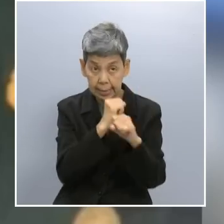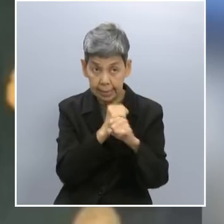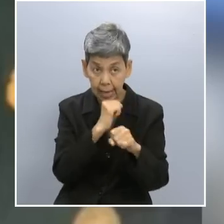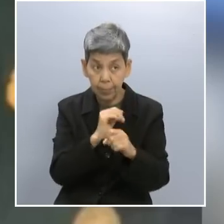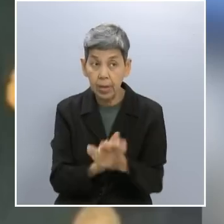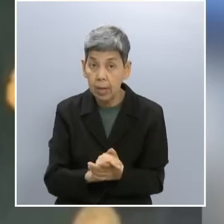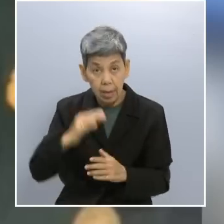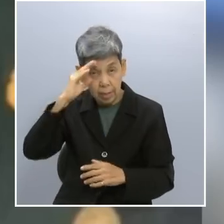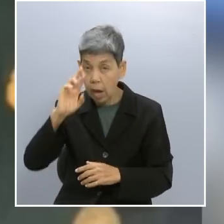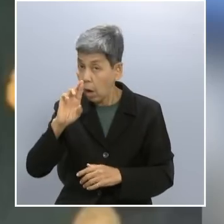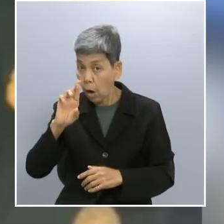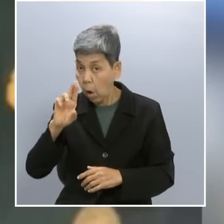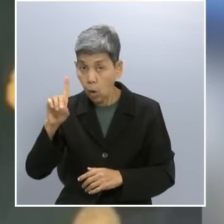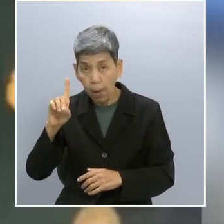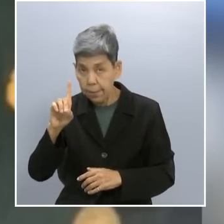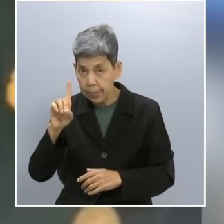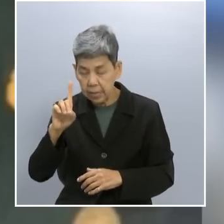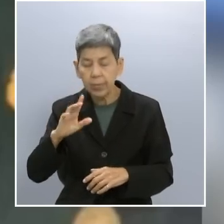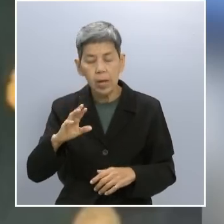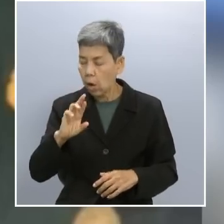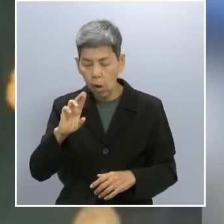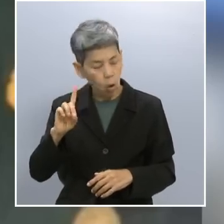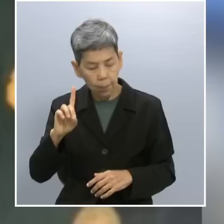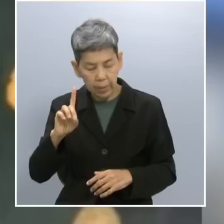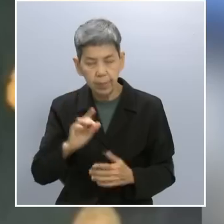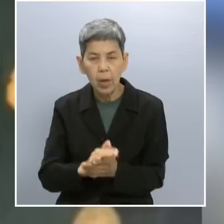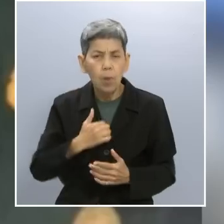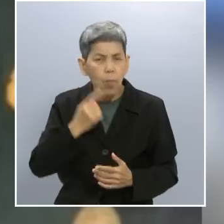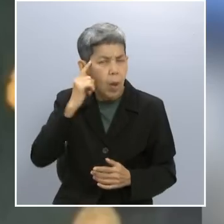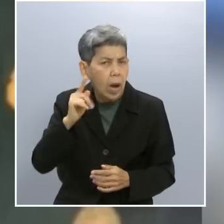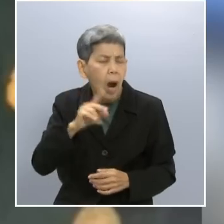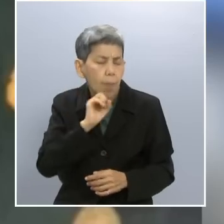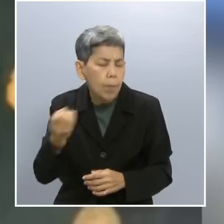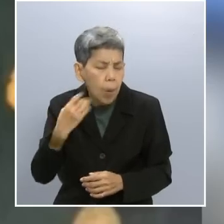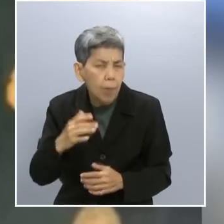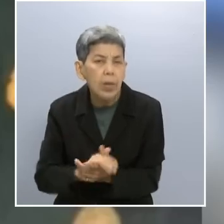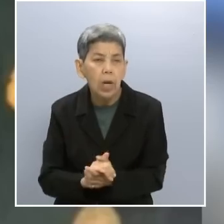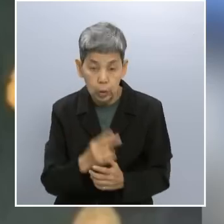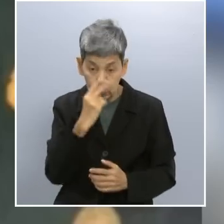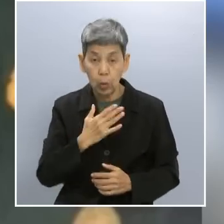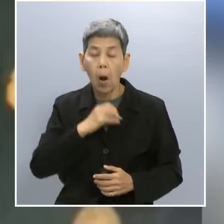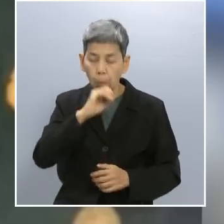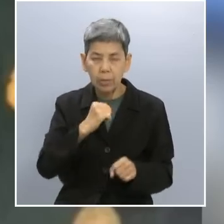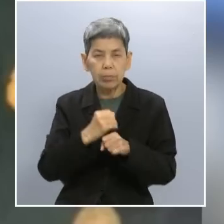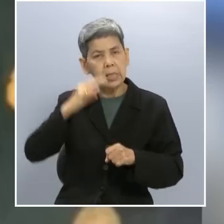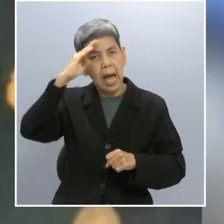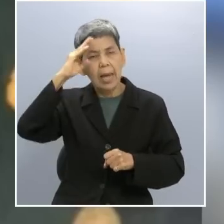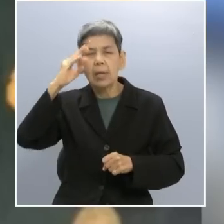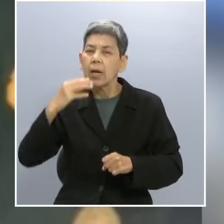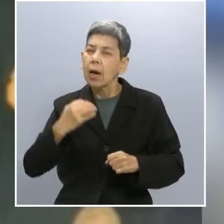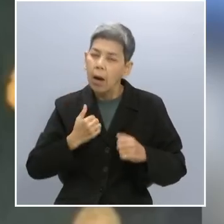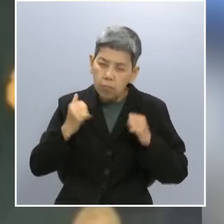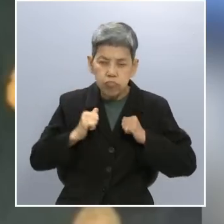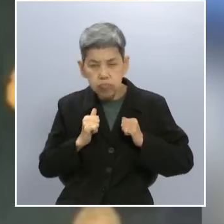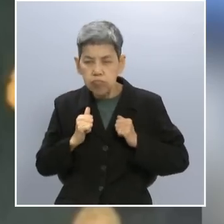นี่ไม่ใช่รดนะก็บอกไม่ใช่รดนะผมก็ไม่รู้เห็นทิพย์ค่ะบอกมาอย่างนี้แต่เนี่ยล่าสุดเราบอกแล้วบอกว่าเป็นชุดทหารพราน